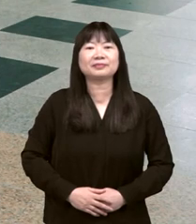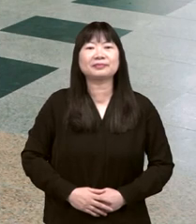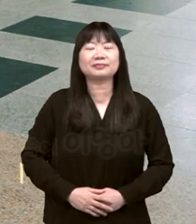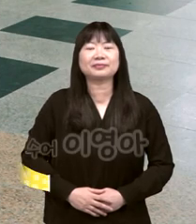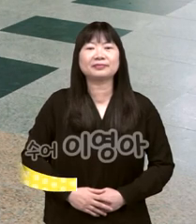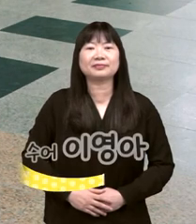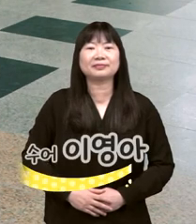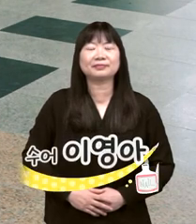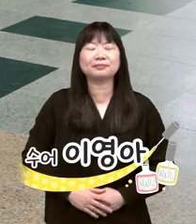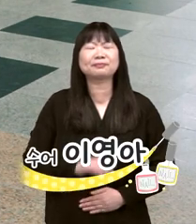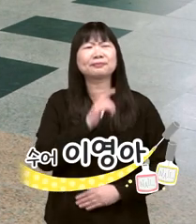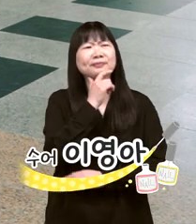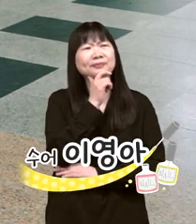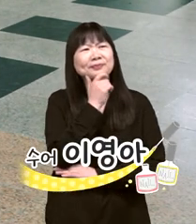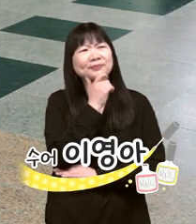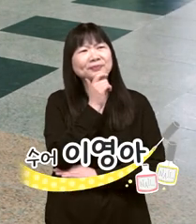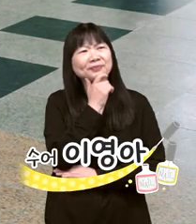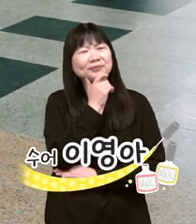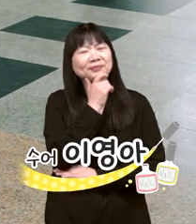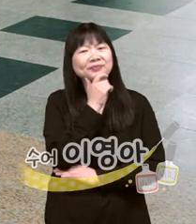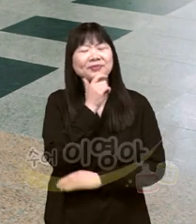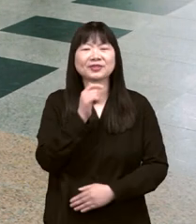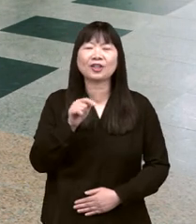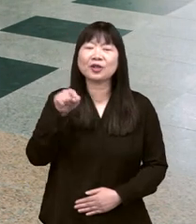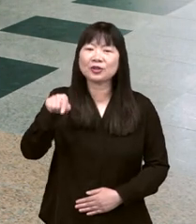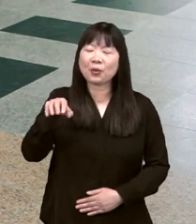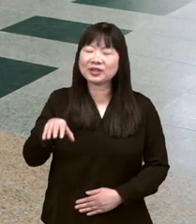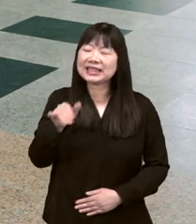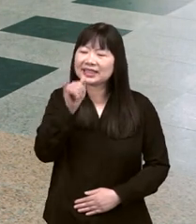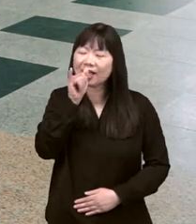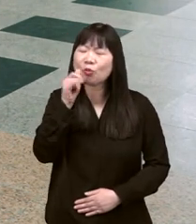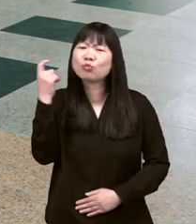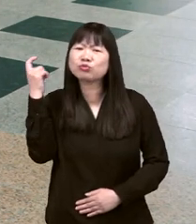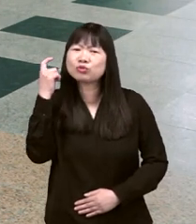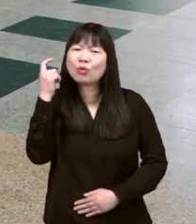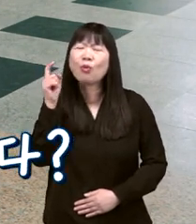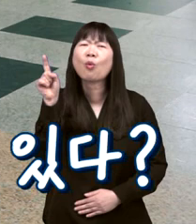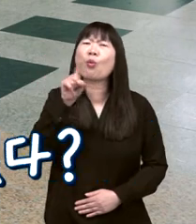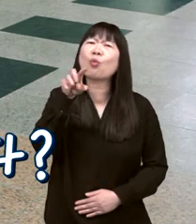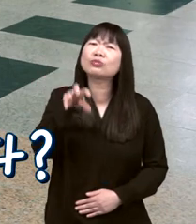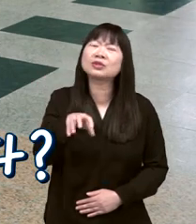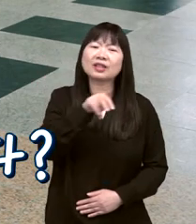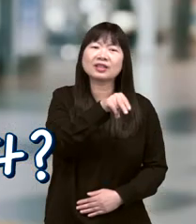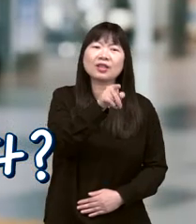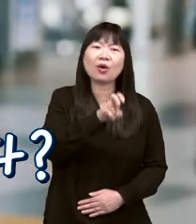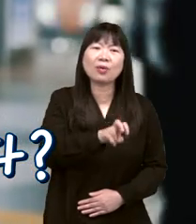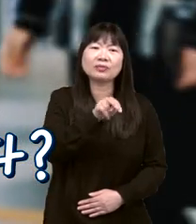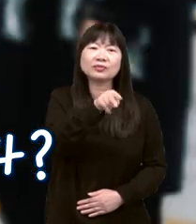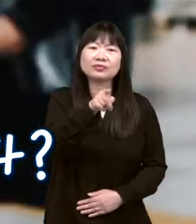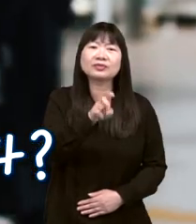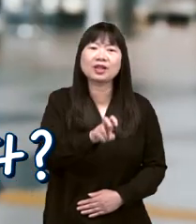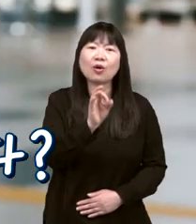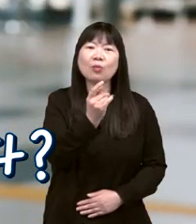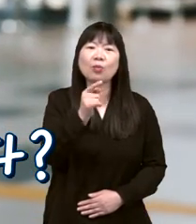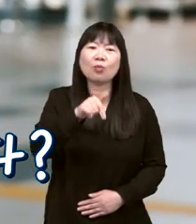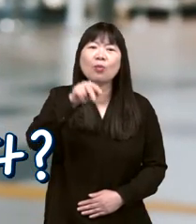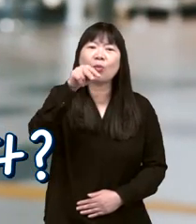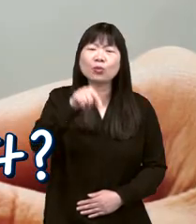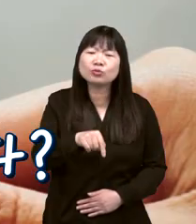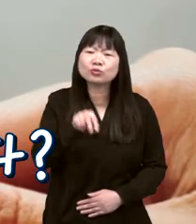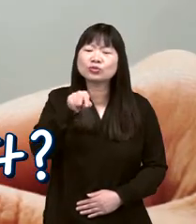음... 여기 어디 있다고 했는데... 삼삼옥수...